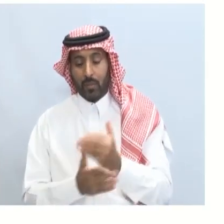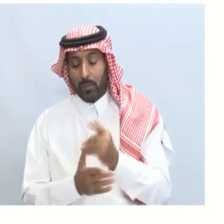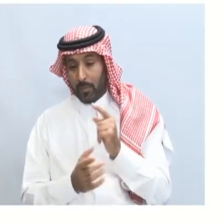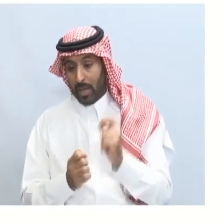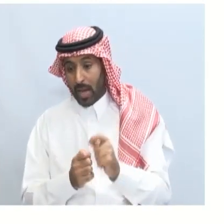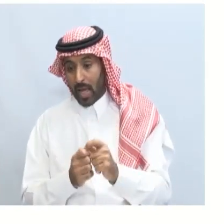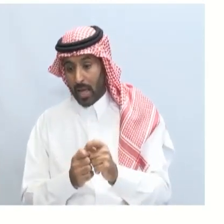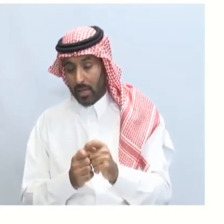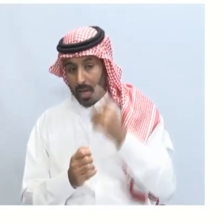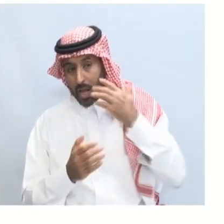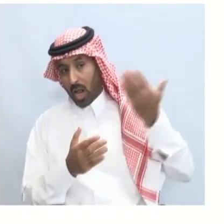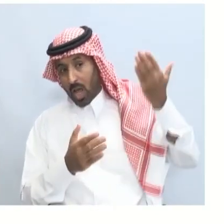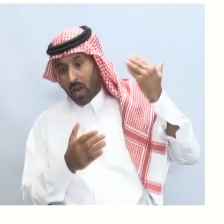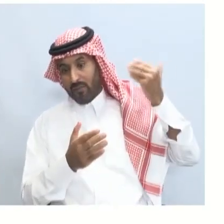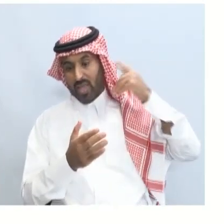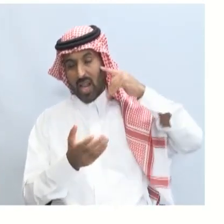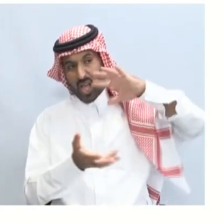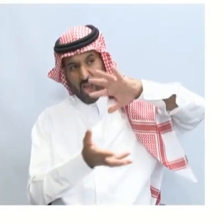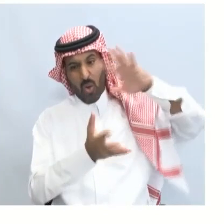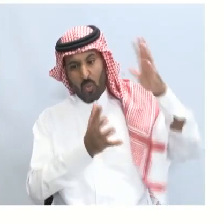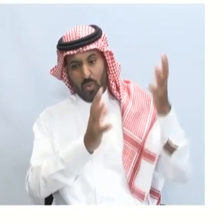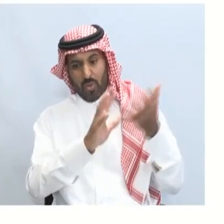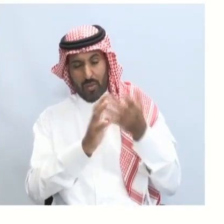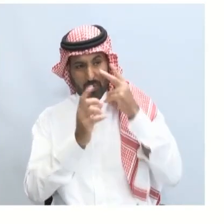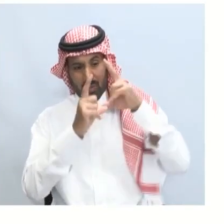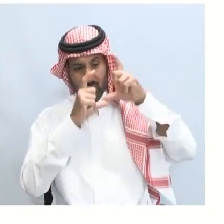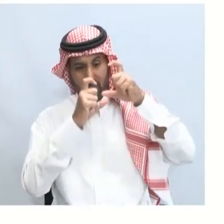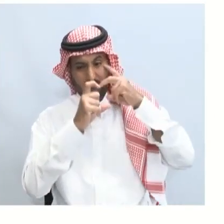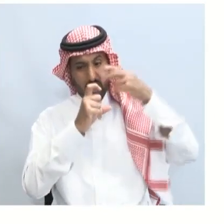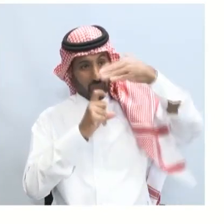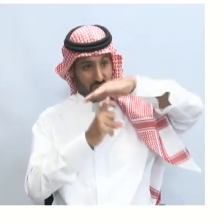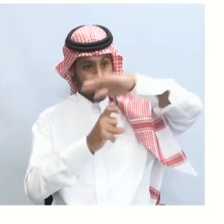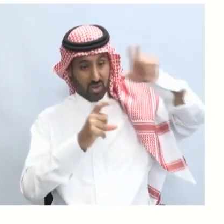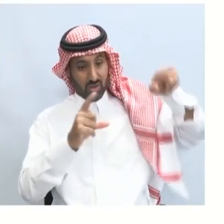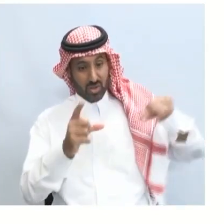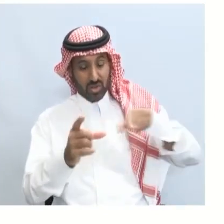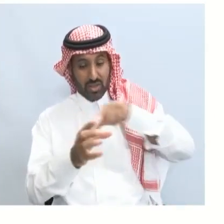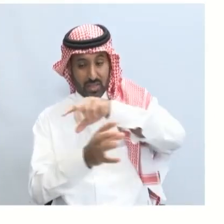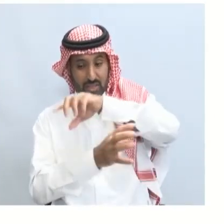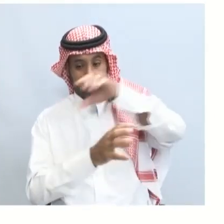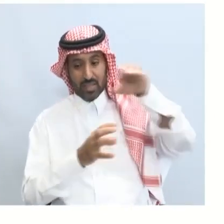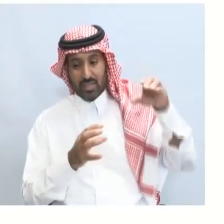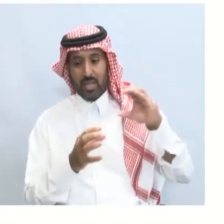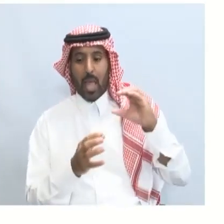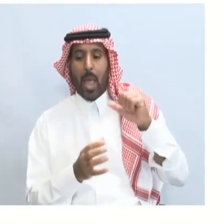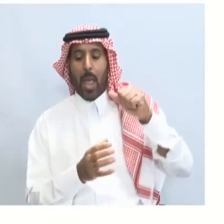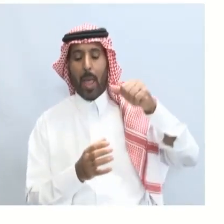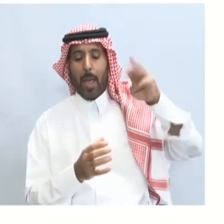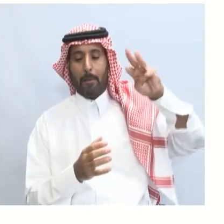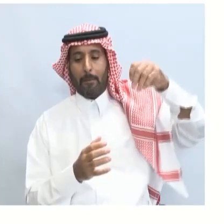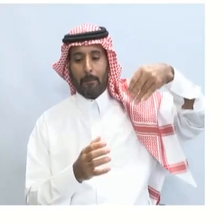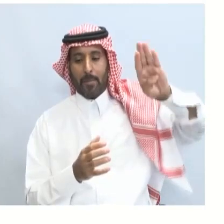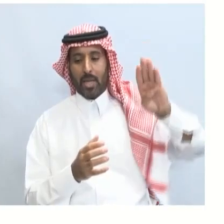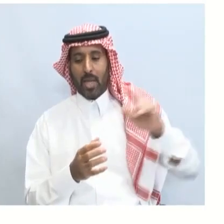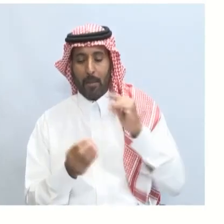خلق الخلفيه الكونيه كما هو واضح معنا في الصوره الميكروبيه اللي هي سي ام بي بقايا